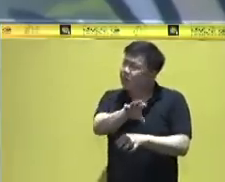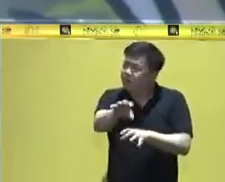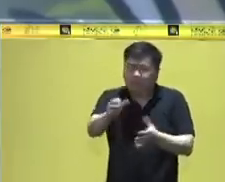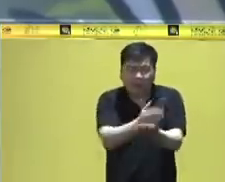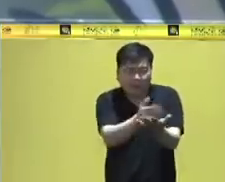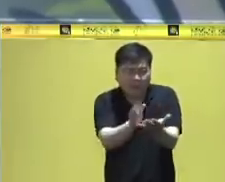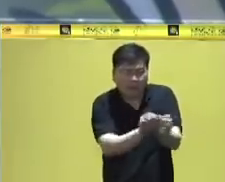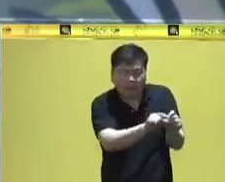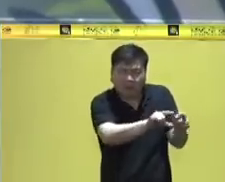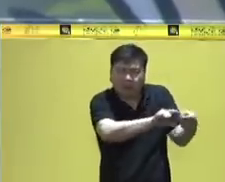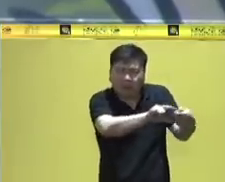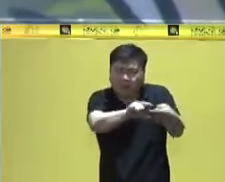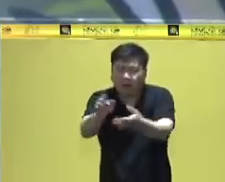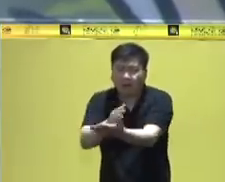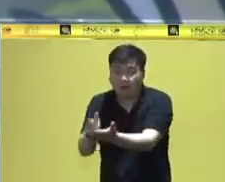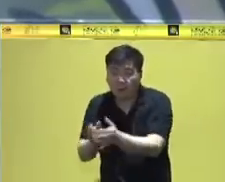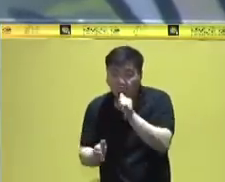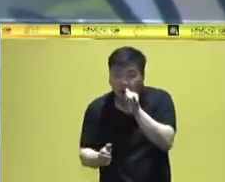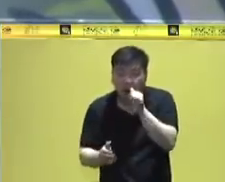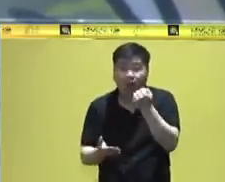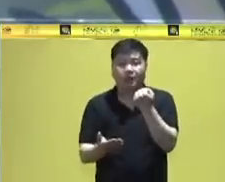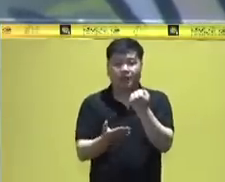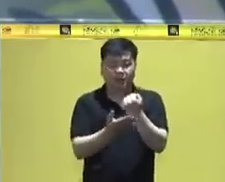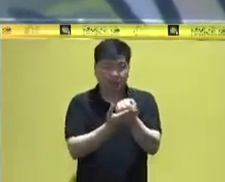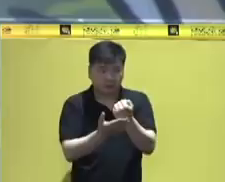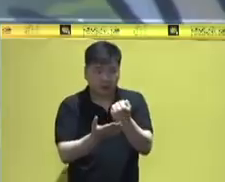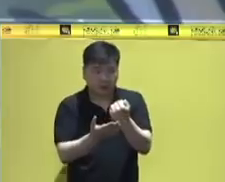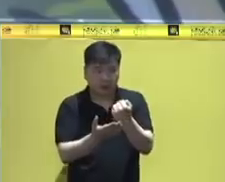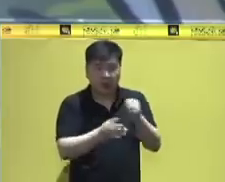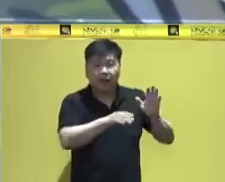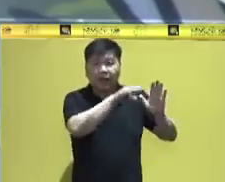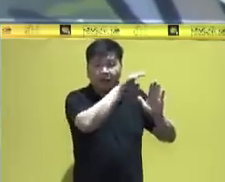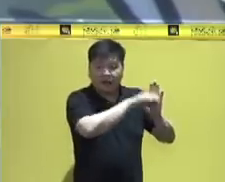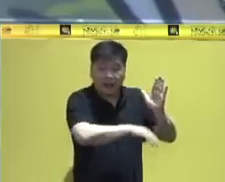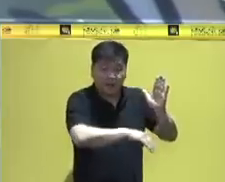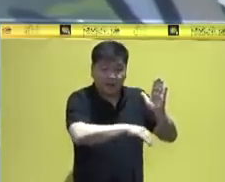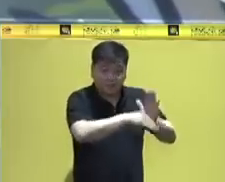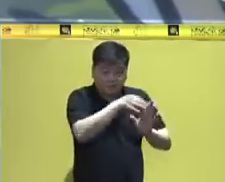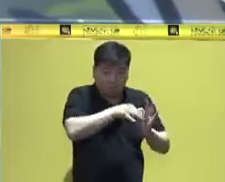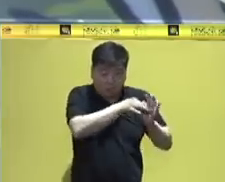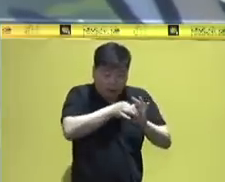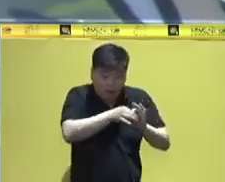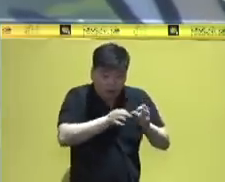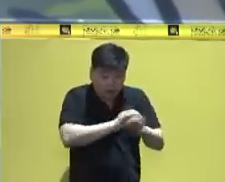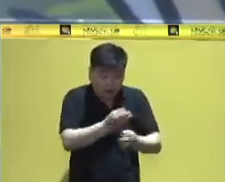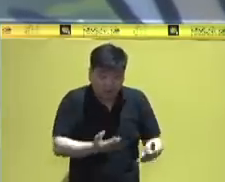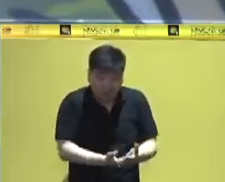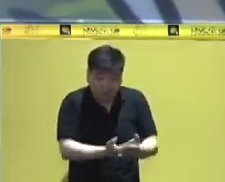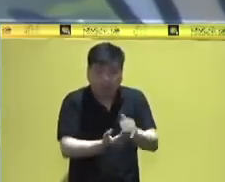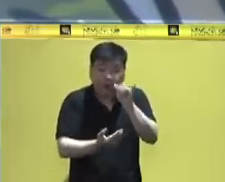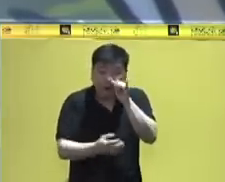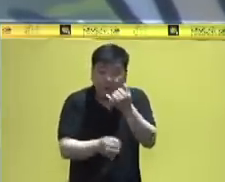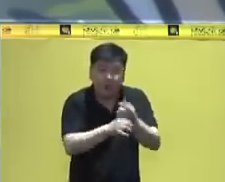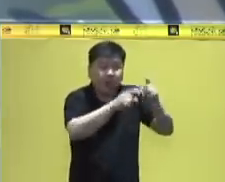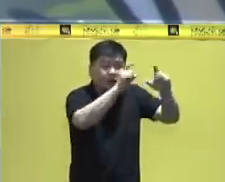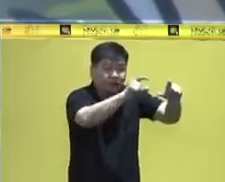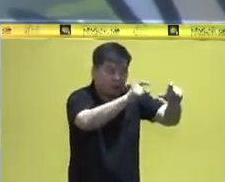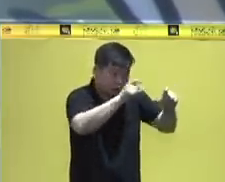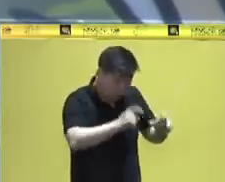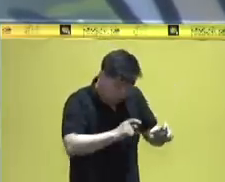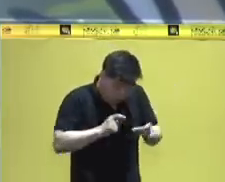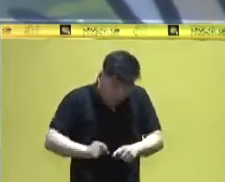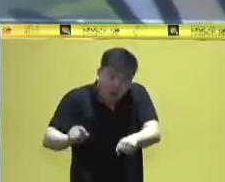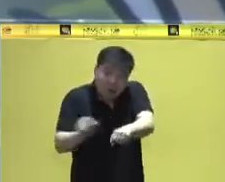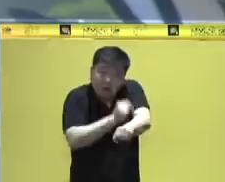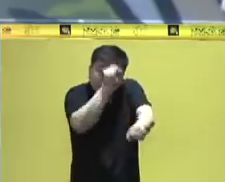골고루 돼 있습니다. 그래서 그 지역은 아마 우리가 남북관계를 통해서 경제가 발전하면은 지역별 특성에 따라서 발전할